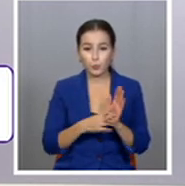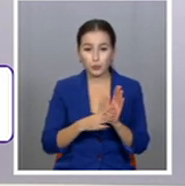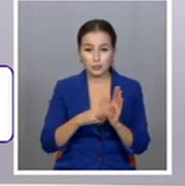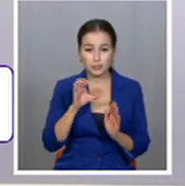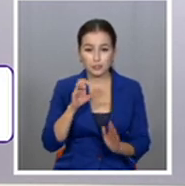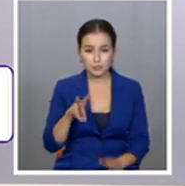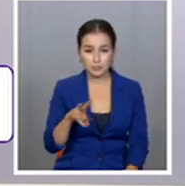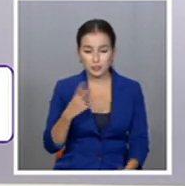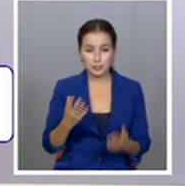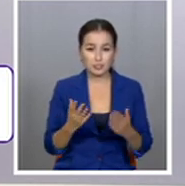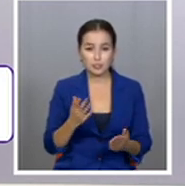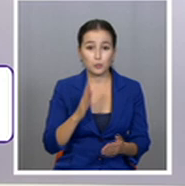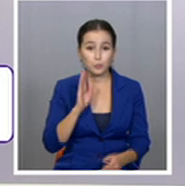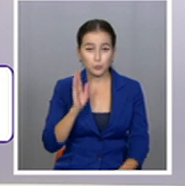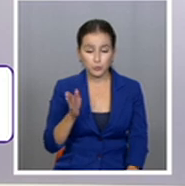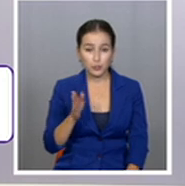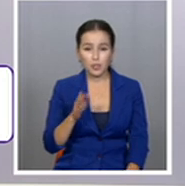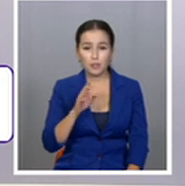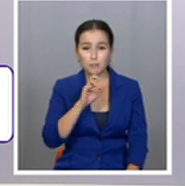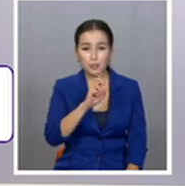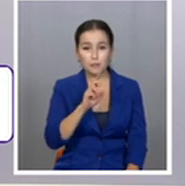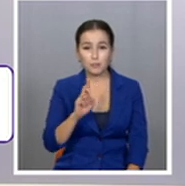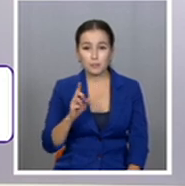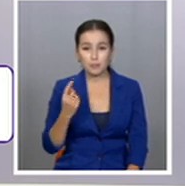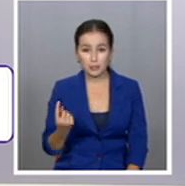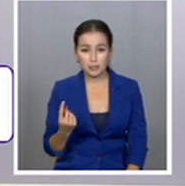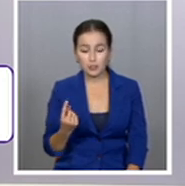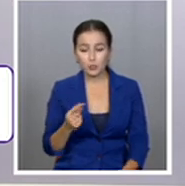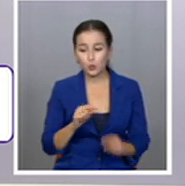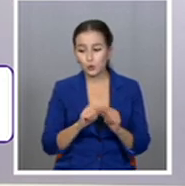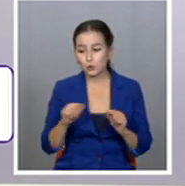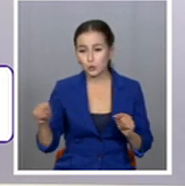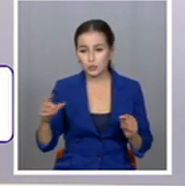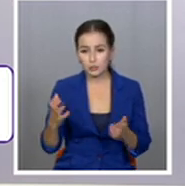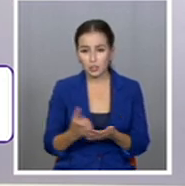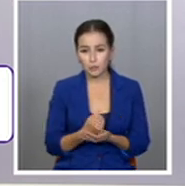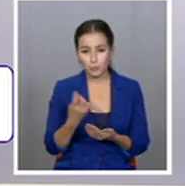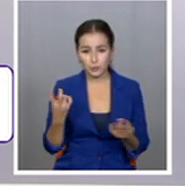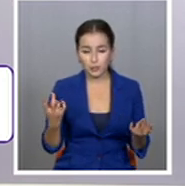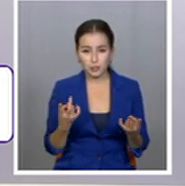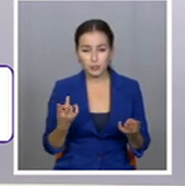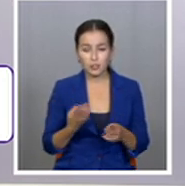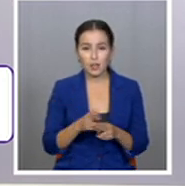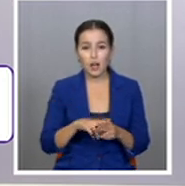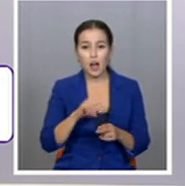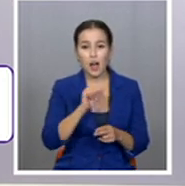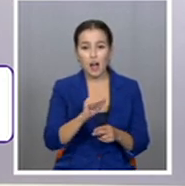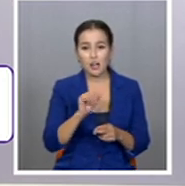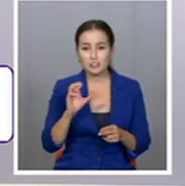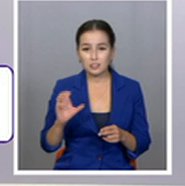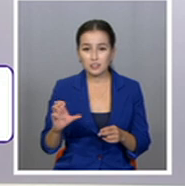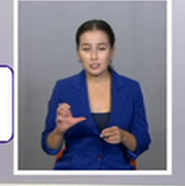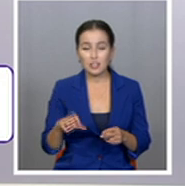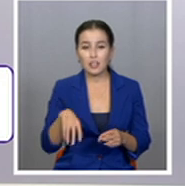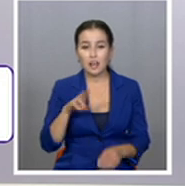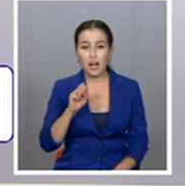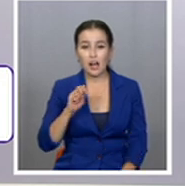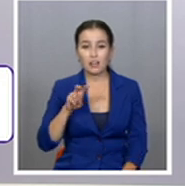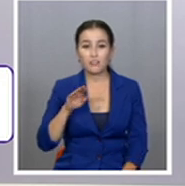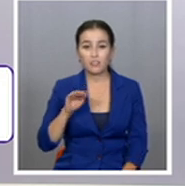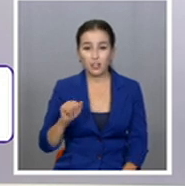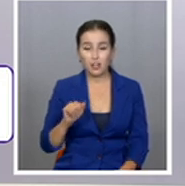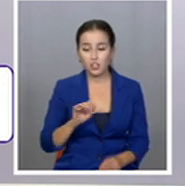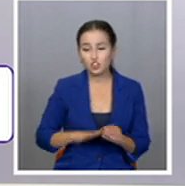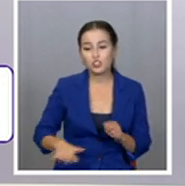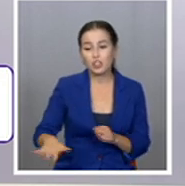см болатын болса, Б, Б1-дің ұзындығын табыңыз. Мұндағы асы кесіндісі мен альфа жазықтығының ортақ